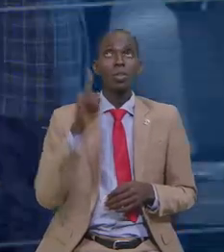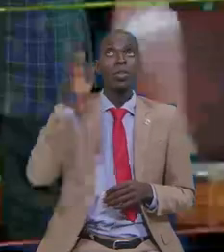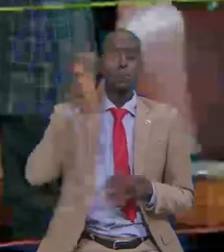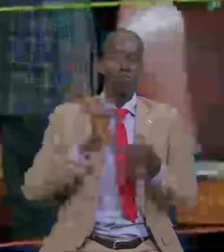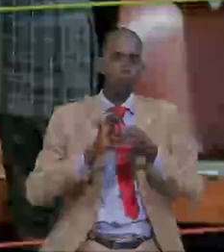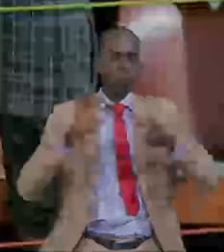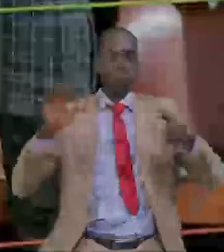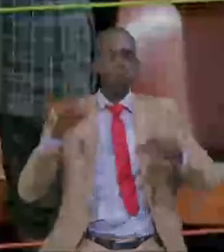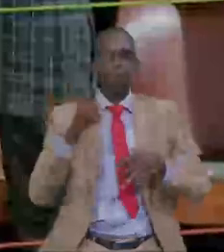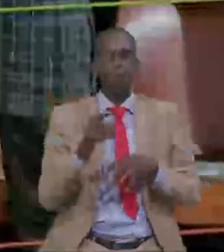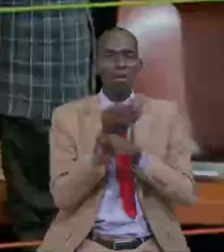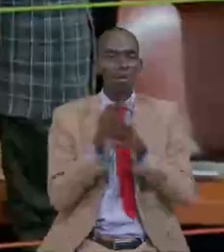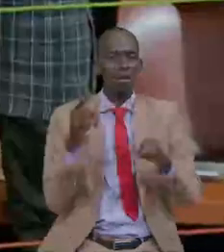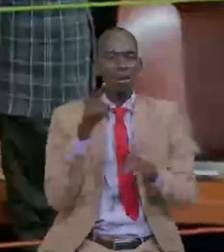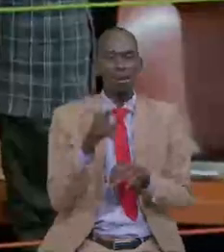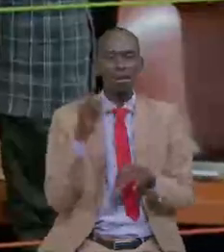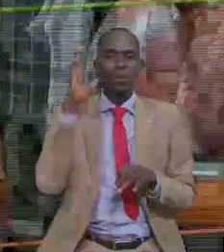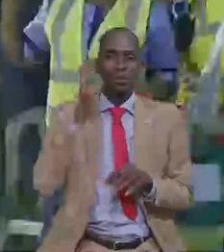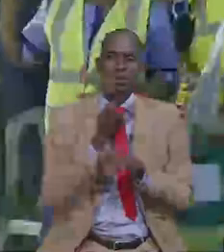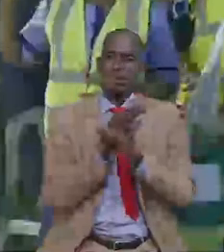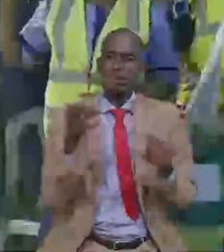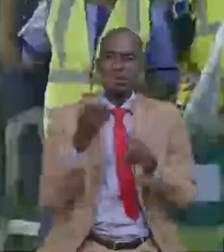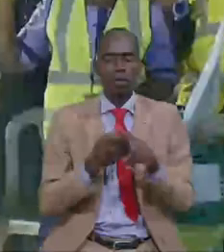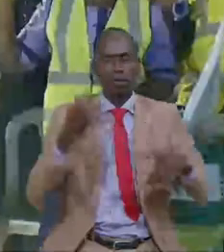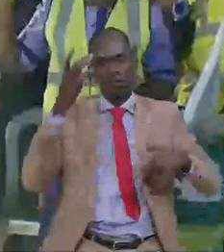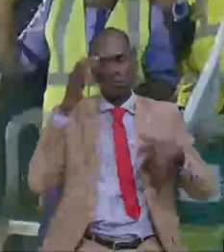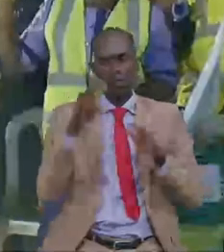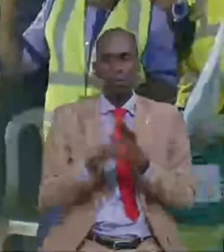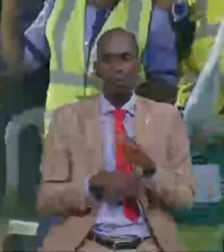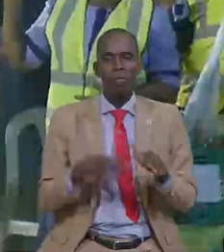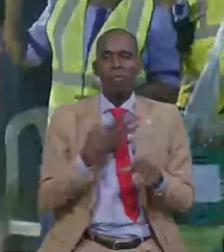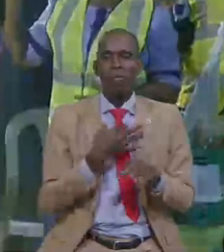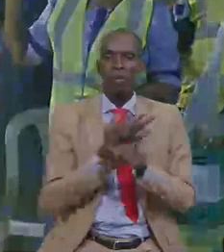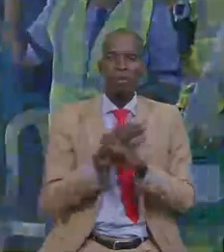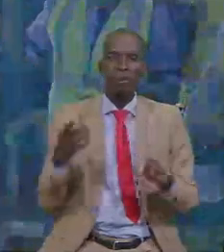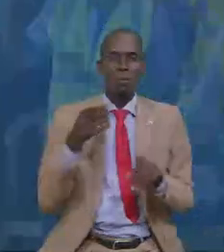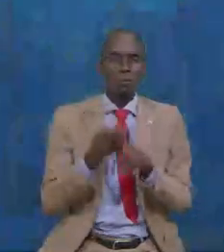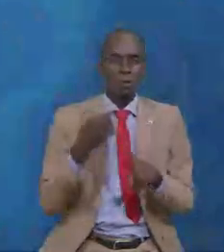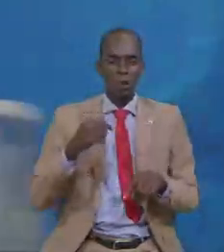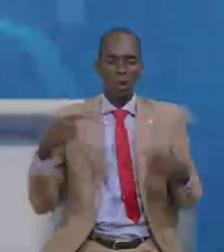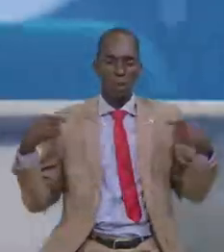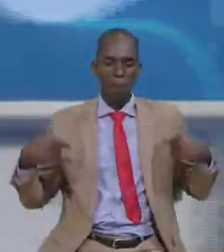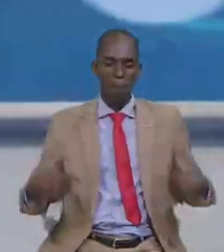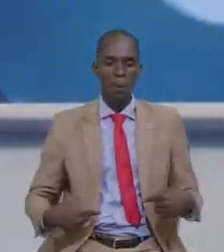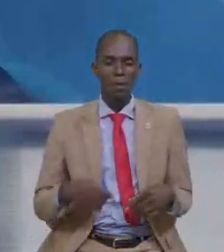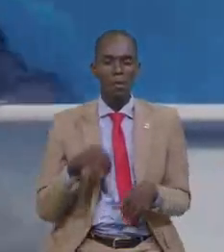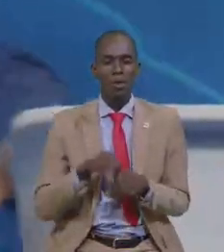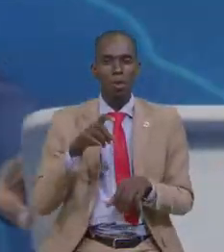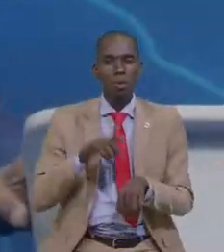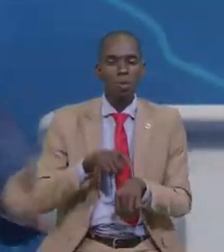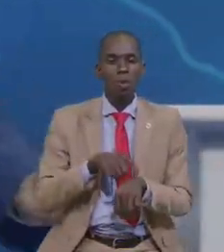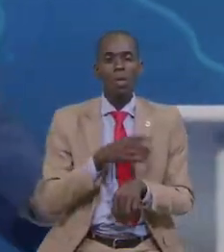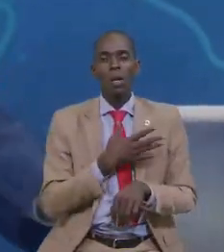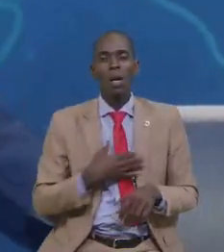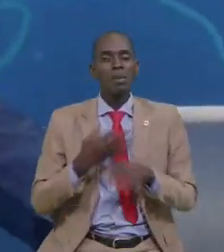partie de votre corps. Il va vous libérer. Il va vous affranchir de la maladie. Il va vous libérer de l'arthrite. Il va